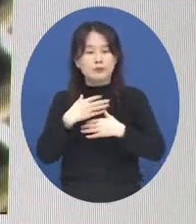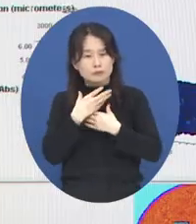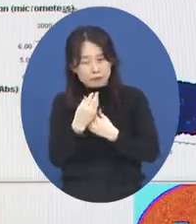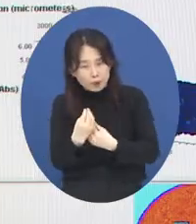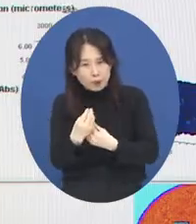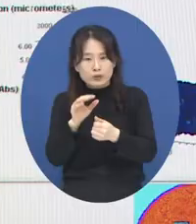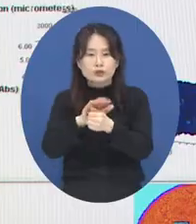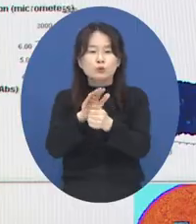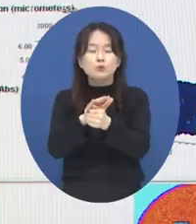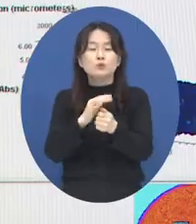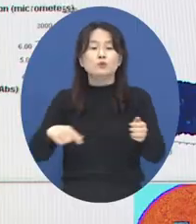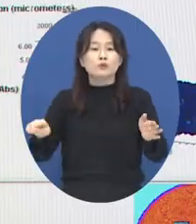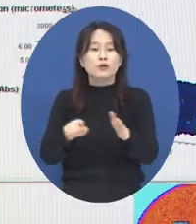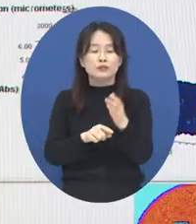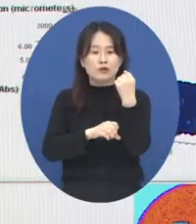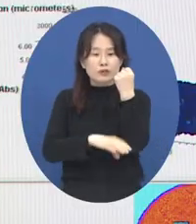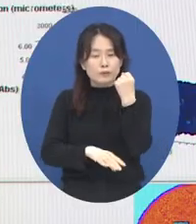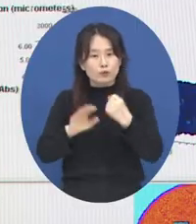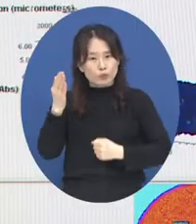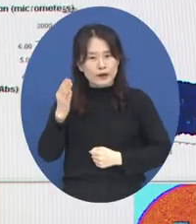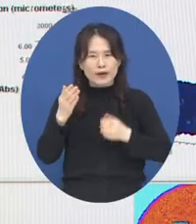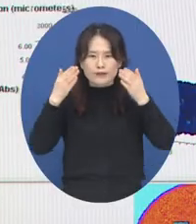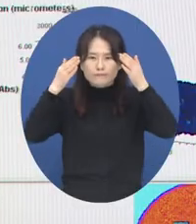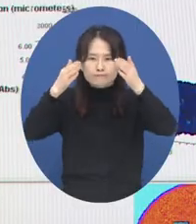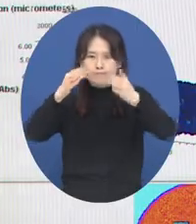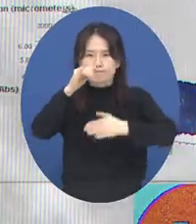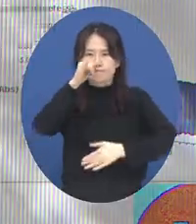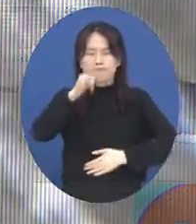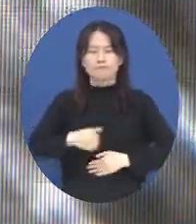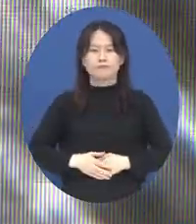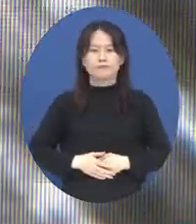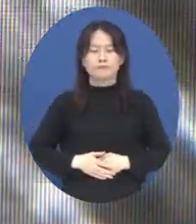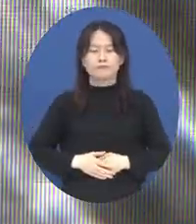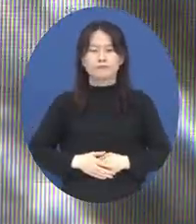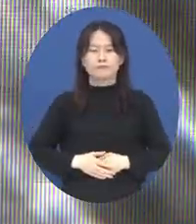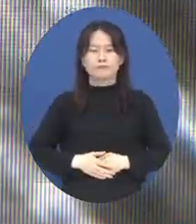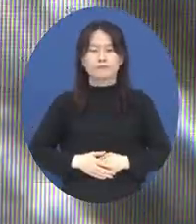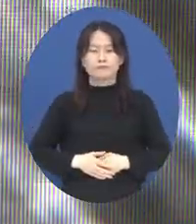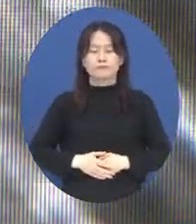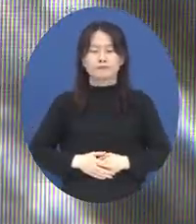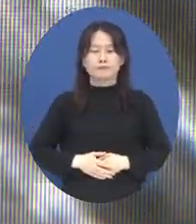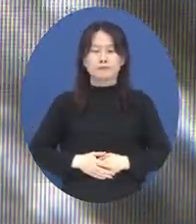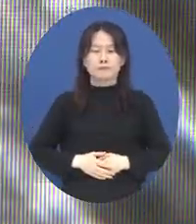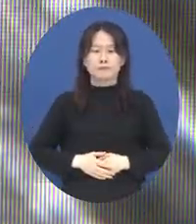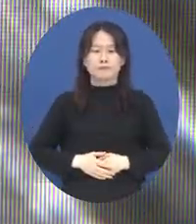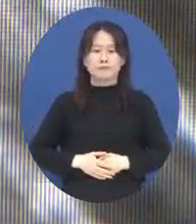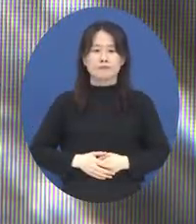있는 대책의 발판이 될지 주목됩니다. 경기 GTV 최창순입니다.